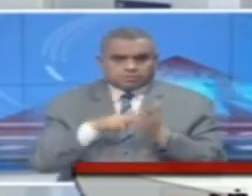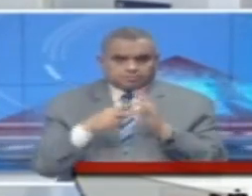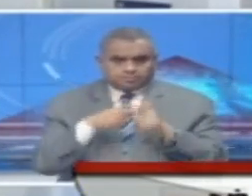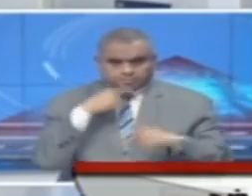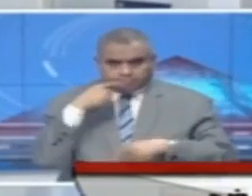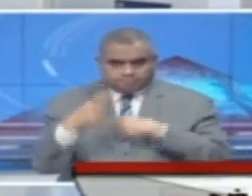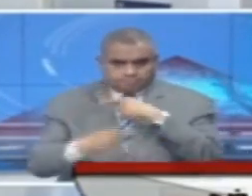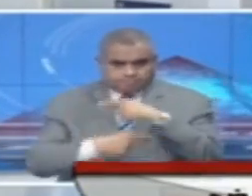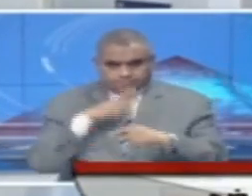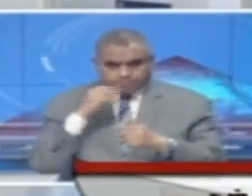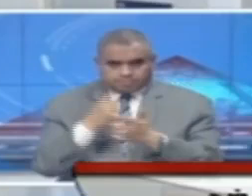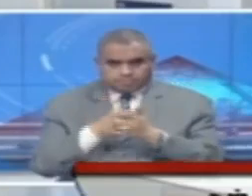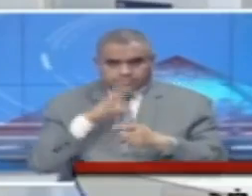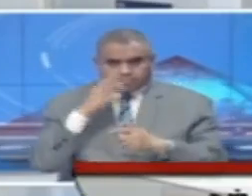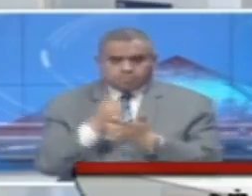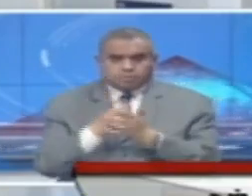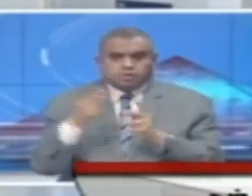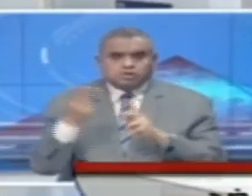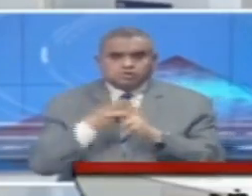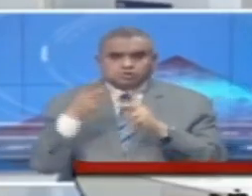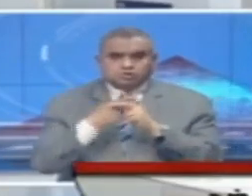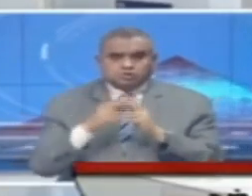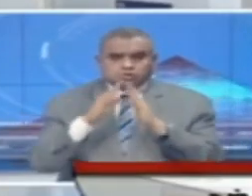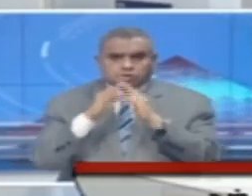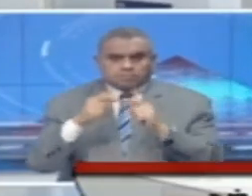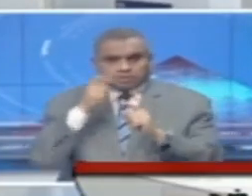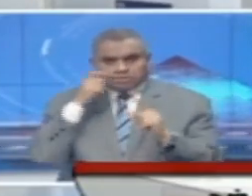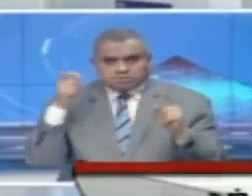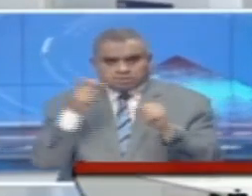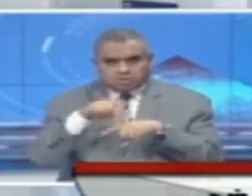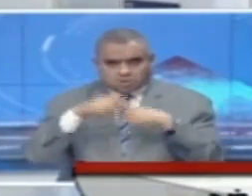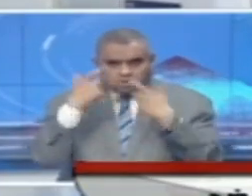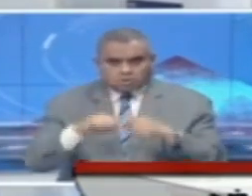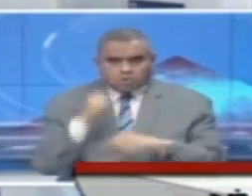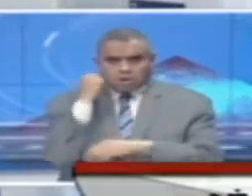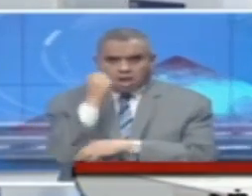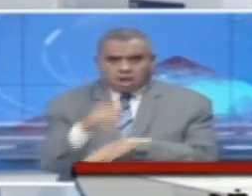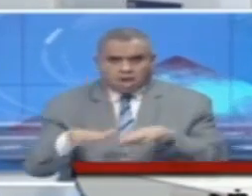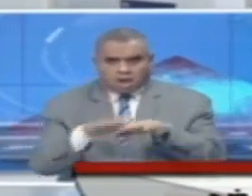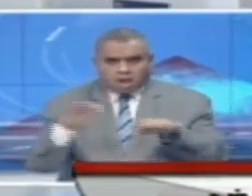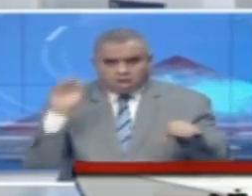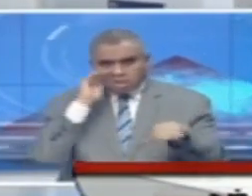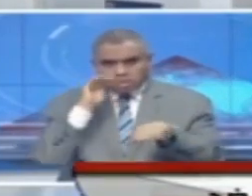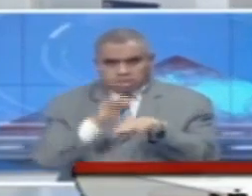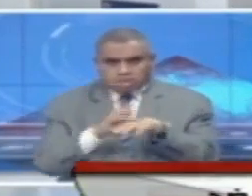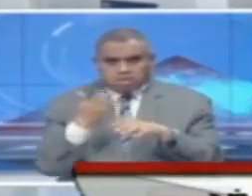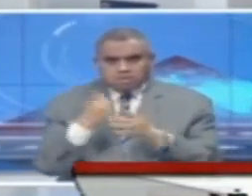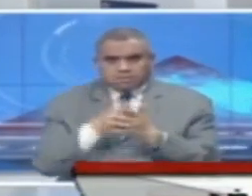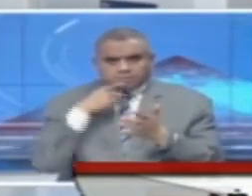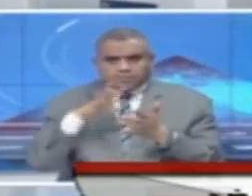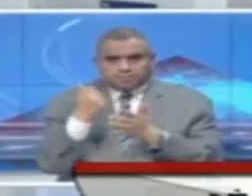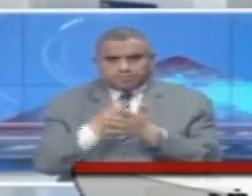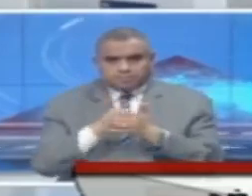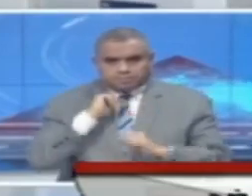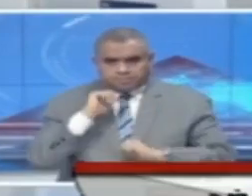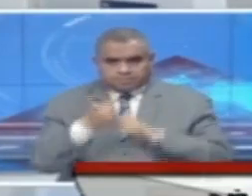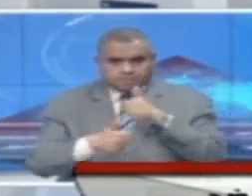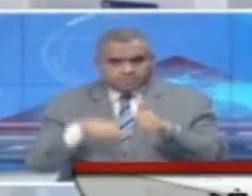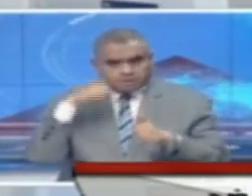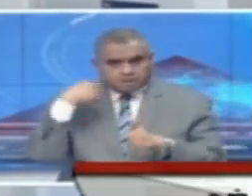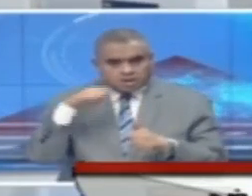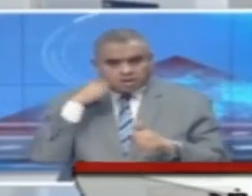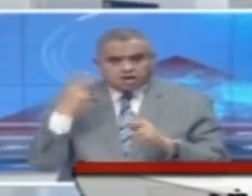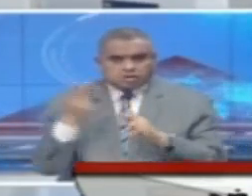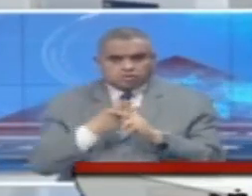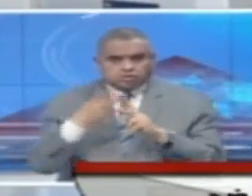لا يمكن أن يتخيلها المواطن المصري أن يلمسها على أرض الواقع من هذه الأرقام المبادرات الرئاسية بالقضاء